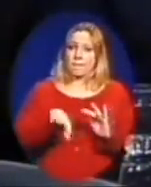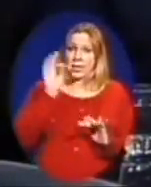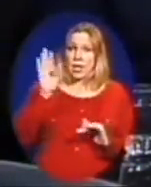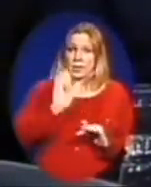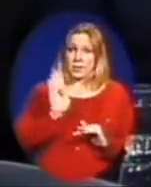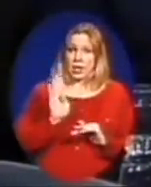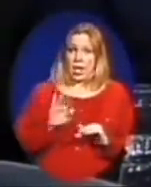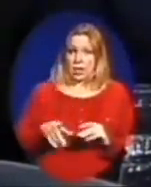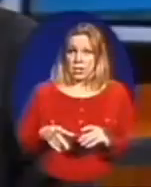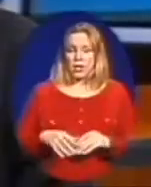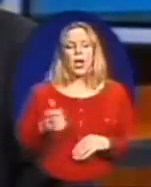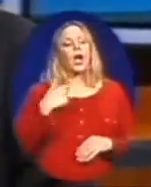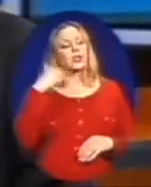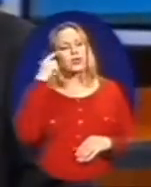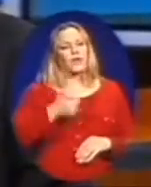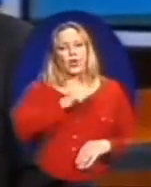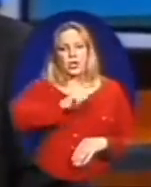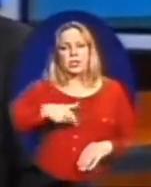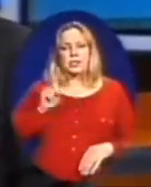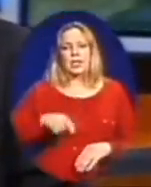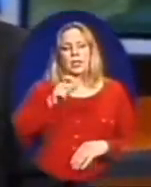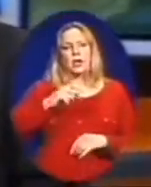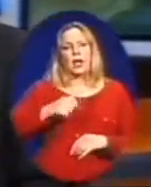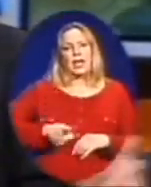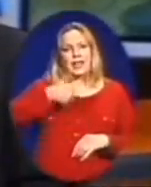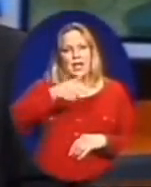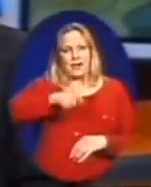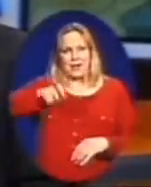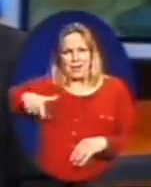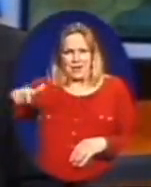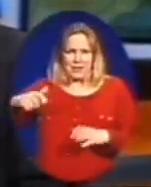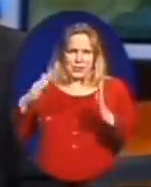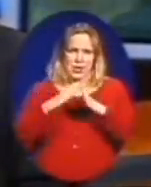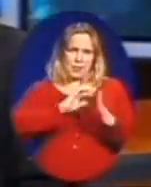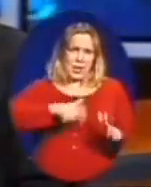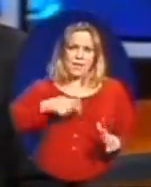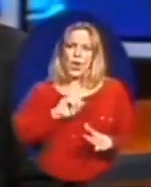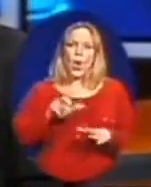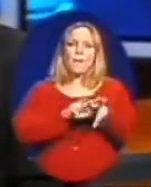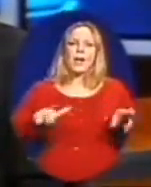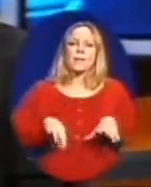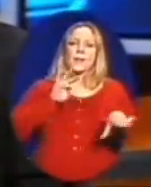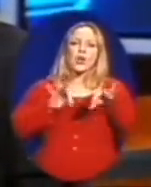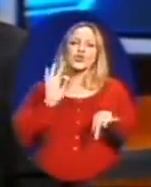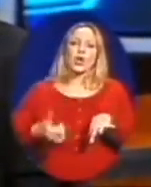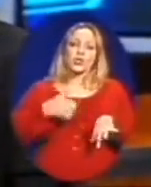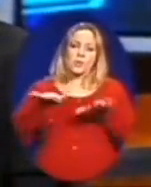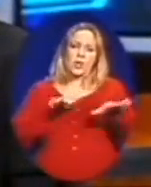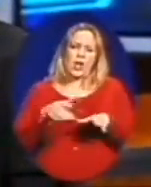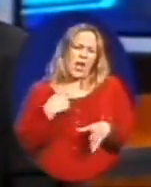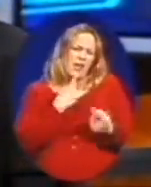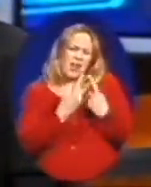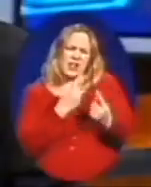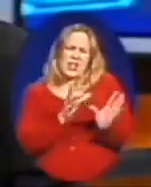הבחירה בנתניהו? עד כדי כך? אני חושב שראש העיר אמור לנהל את תושביו ולא את מערכות הבחירות של ראש הממשלה, אבל אין לי עניין